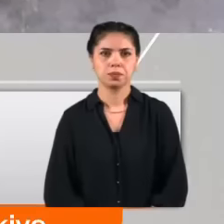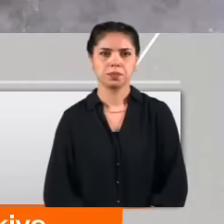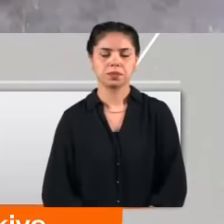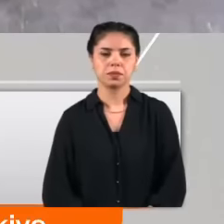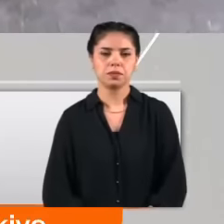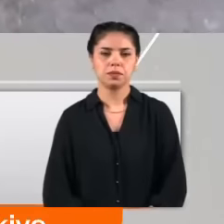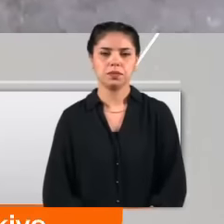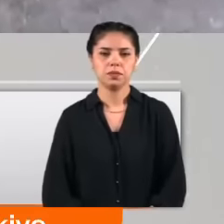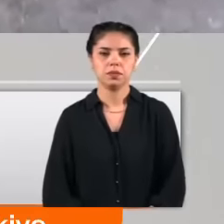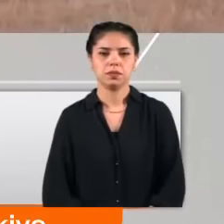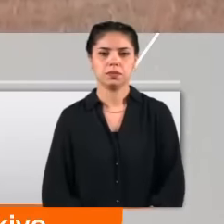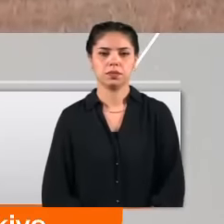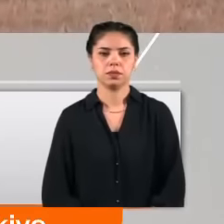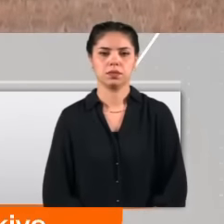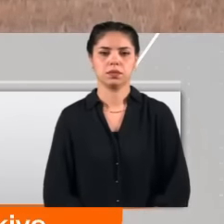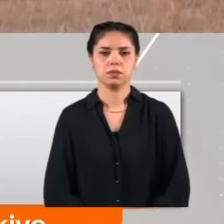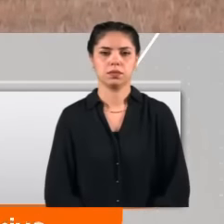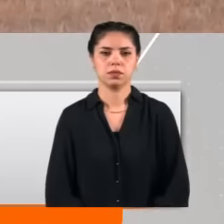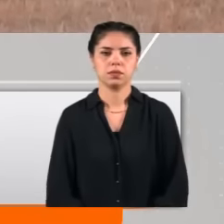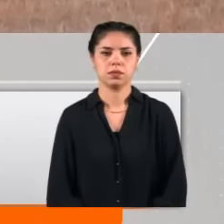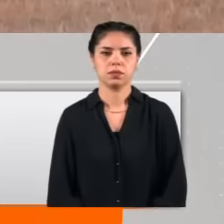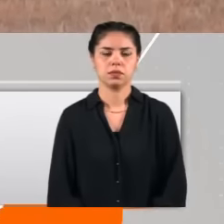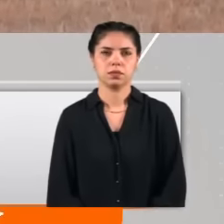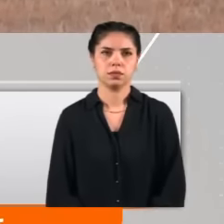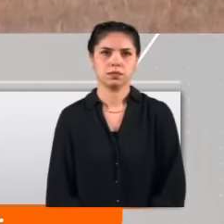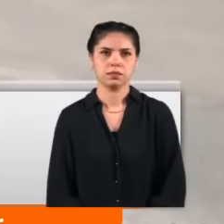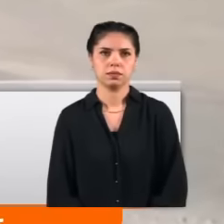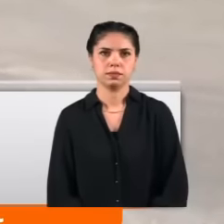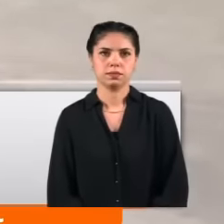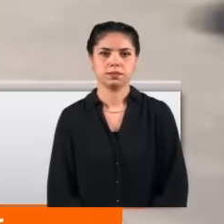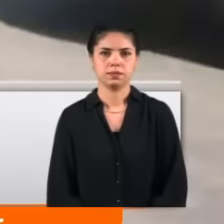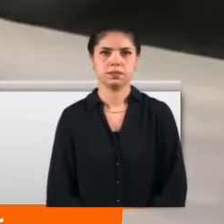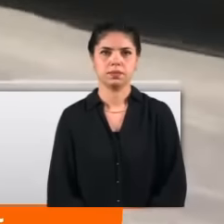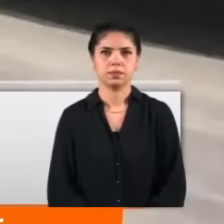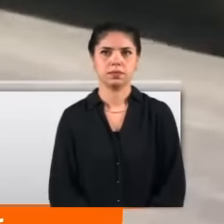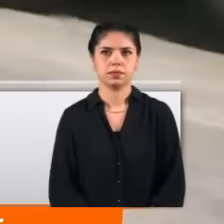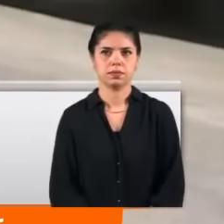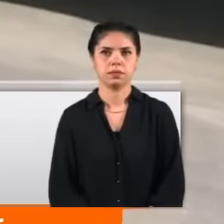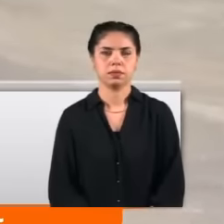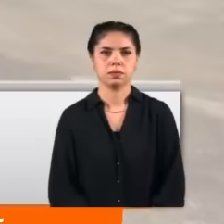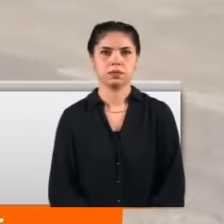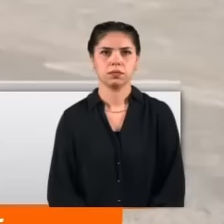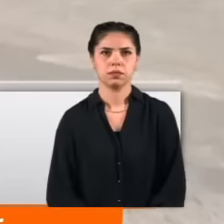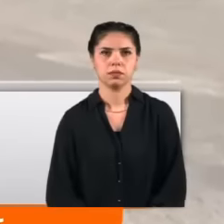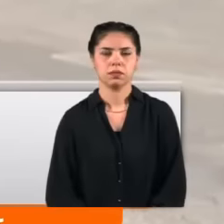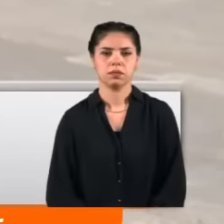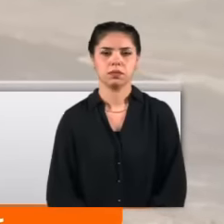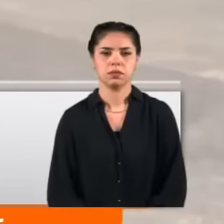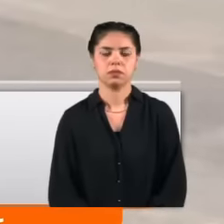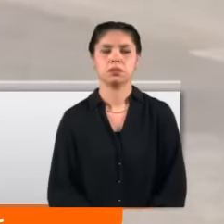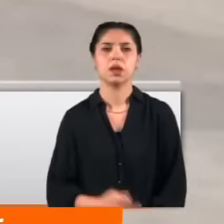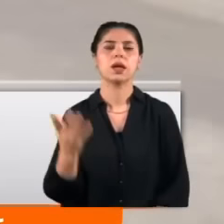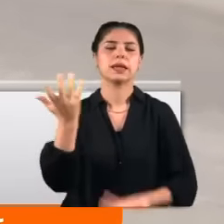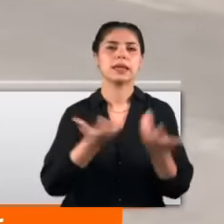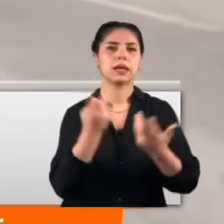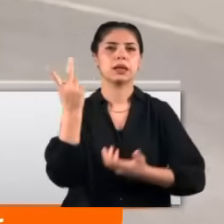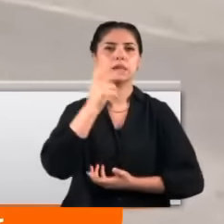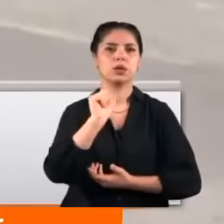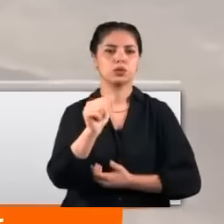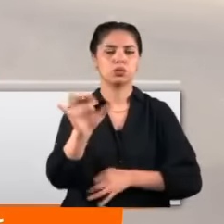tamamının kontrol altına alındığını duyurmak istiyorum. Yangın ikinci gününde kontrol altına alındı ama sıcak